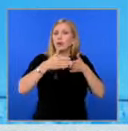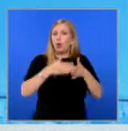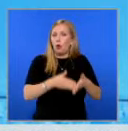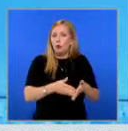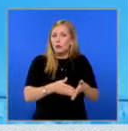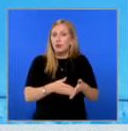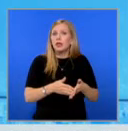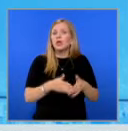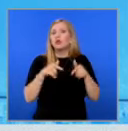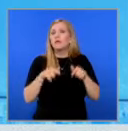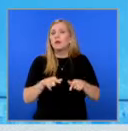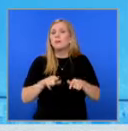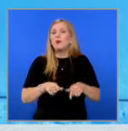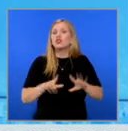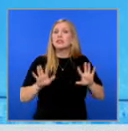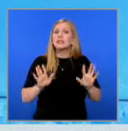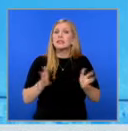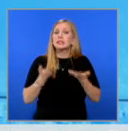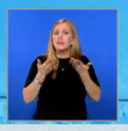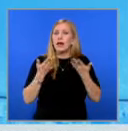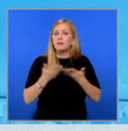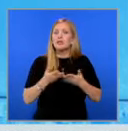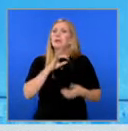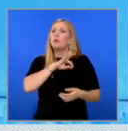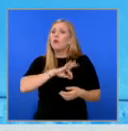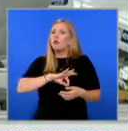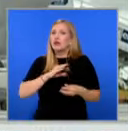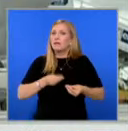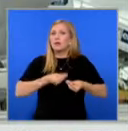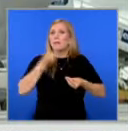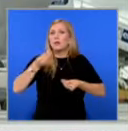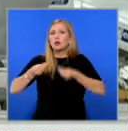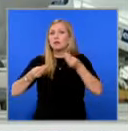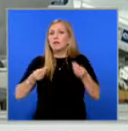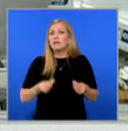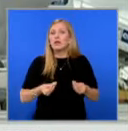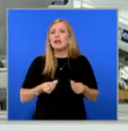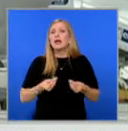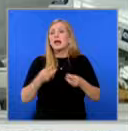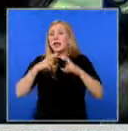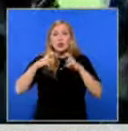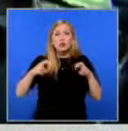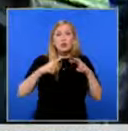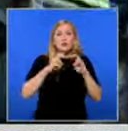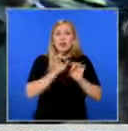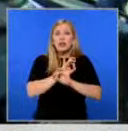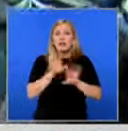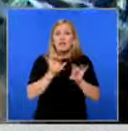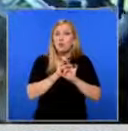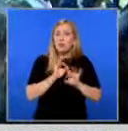може да става с получаването и предоставяне на разузнавателна информация от различен характер